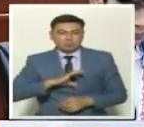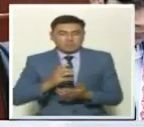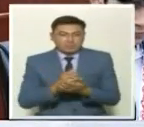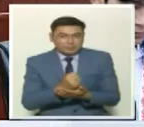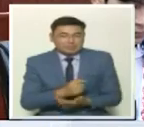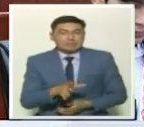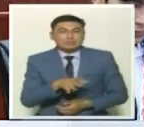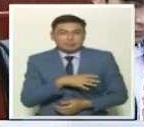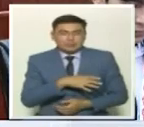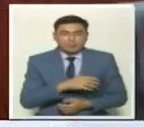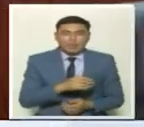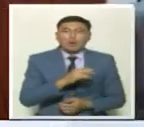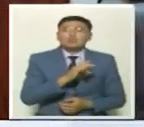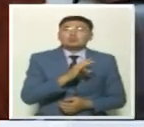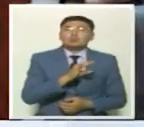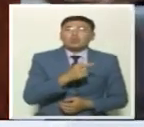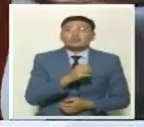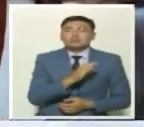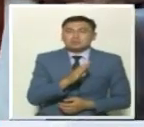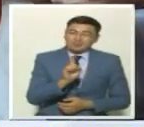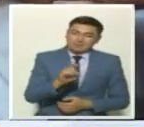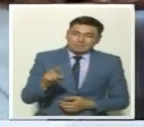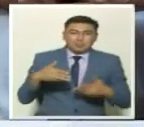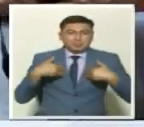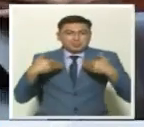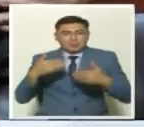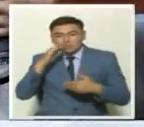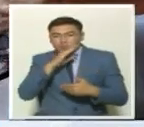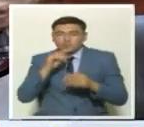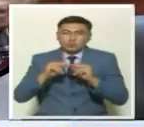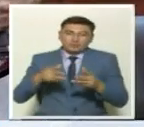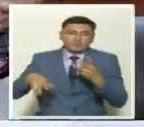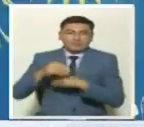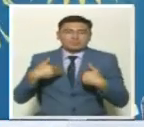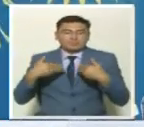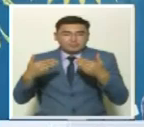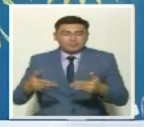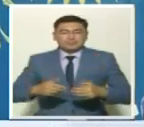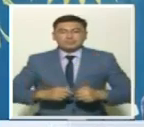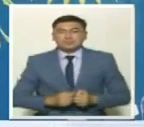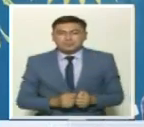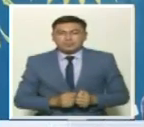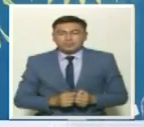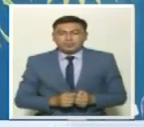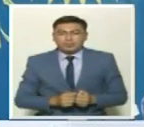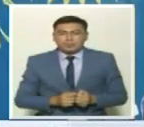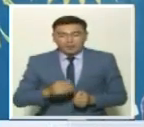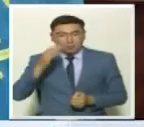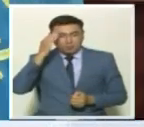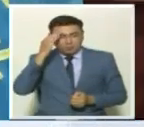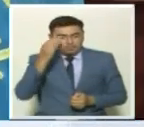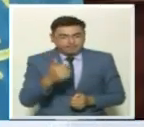мен жүлдегерлерін құттықтап, бұл жеңісте ұстаздар мен ата-аналардың еңбегінің зор екенін атап өтті. Интеллектуалды